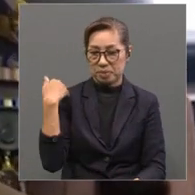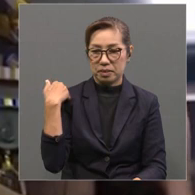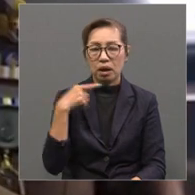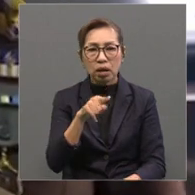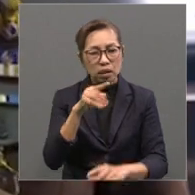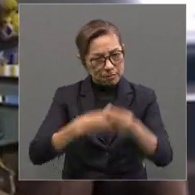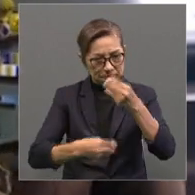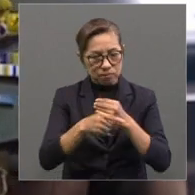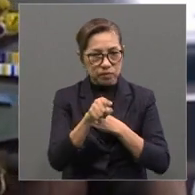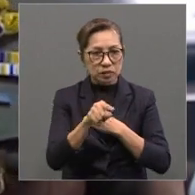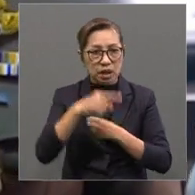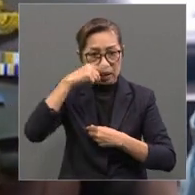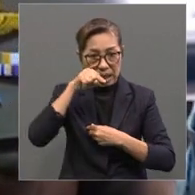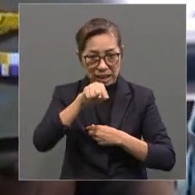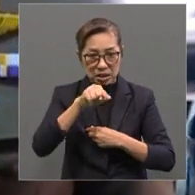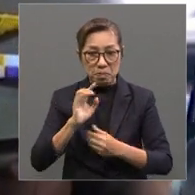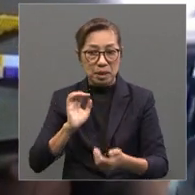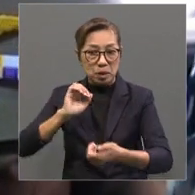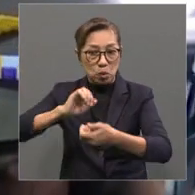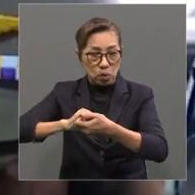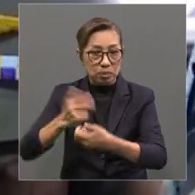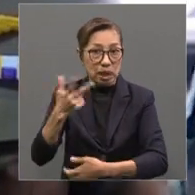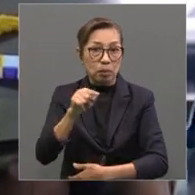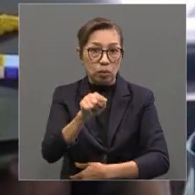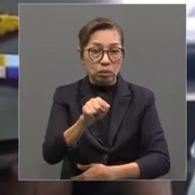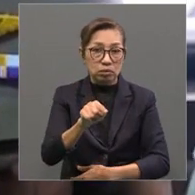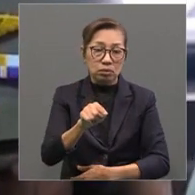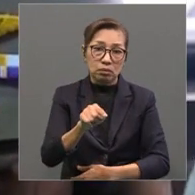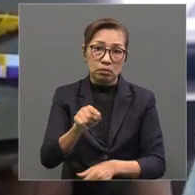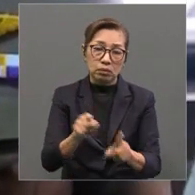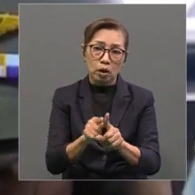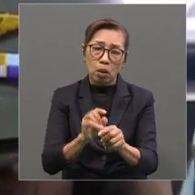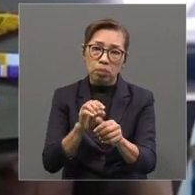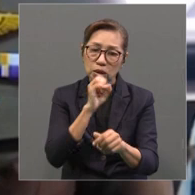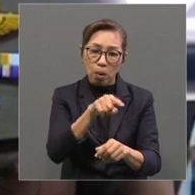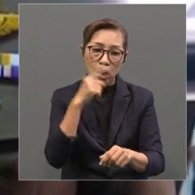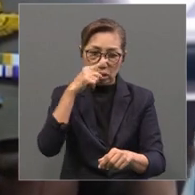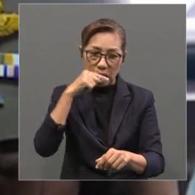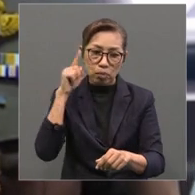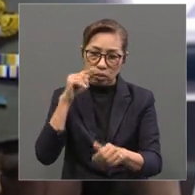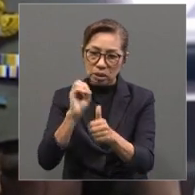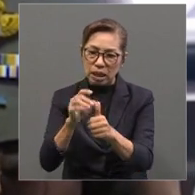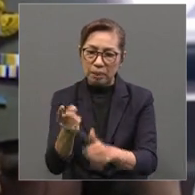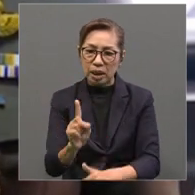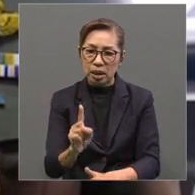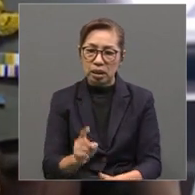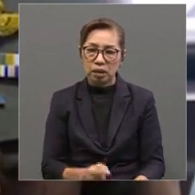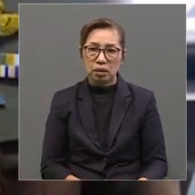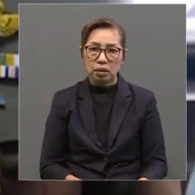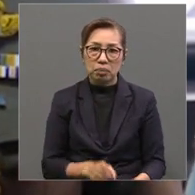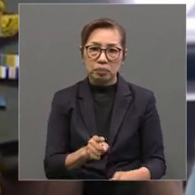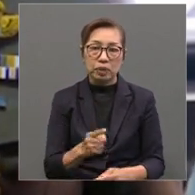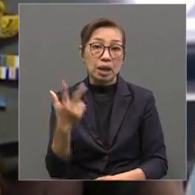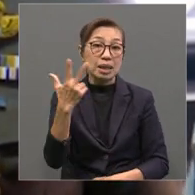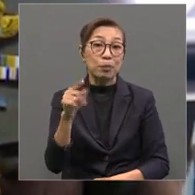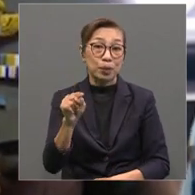ประเด็นที่คนไทยเข้าไปเกี่ยวข้องเนี่ยในการให้คำแนะนำเนี่ยเขาให้คำแนะนำอะไร แนะนำอะไรนะฮะ แนะนำกับทีมงาน